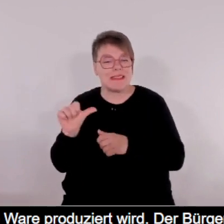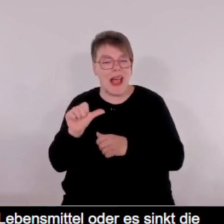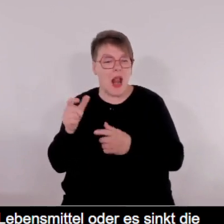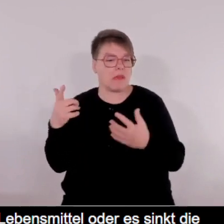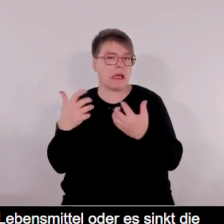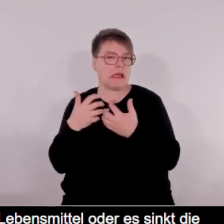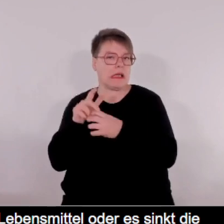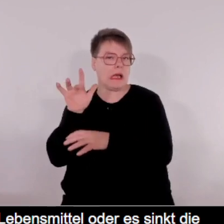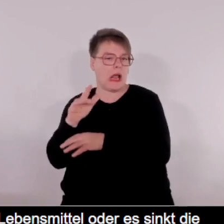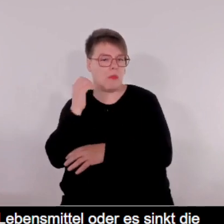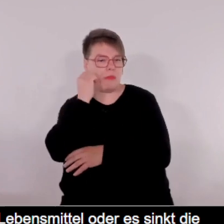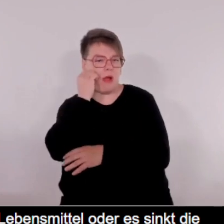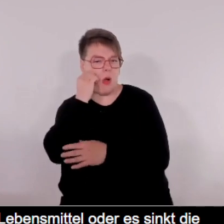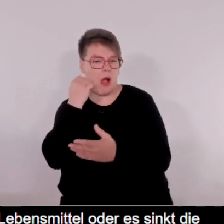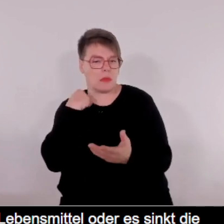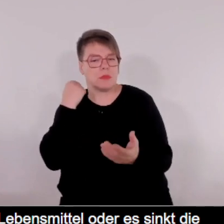Dank.